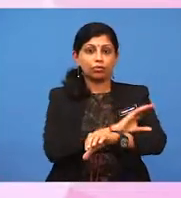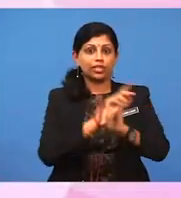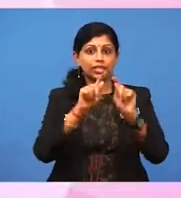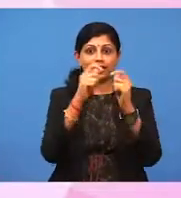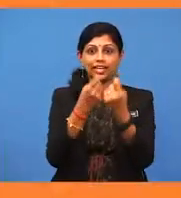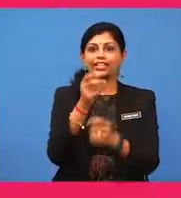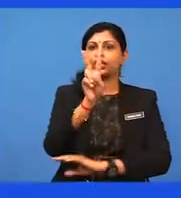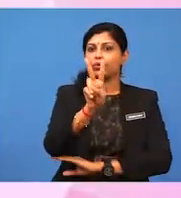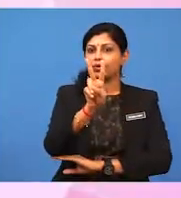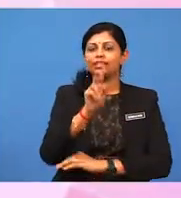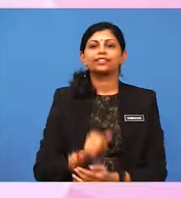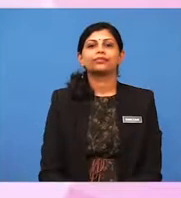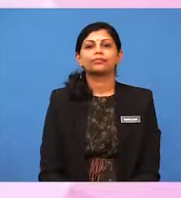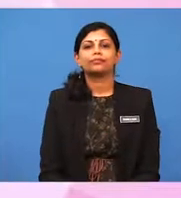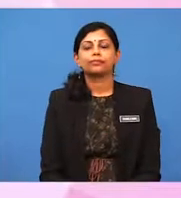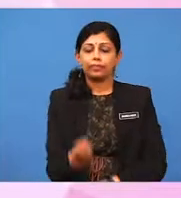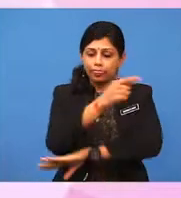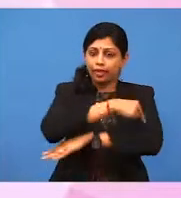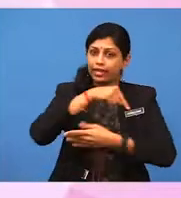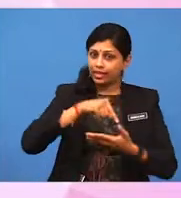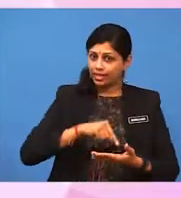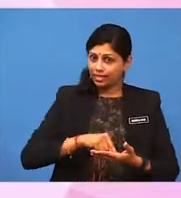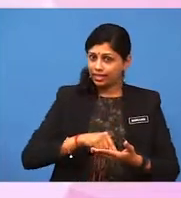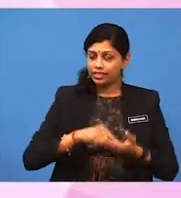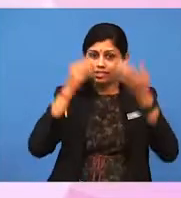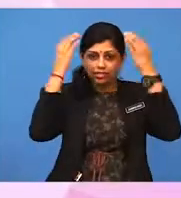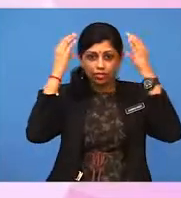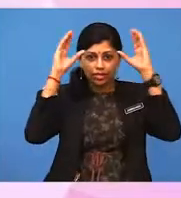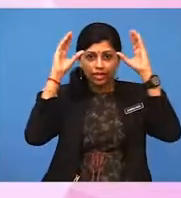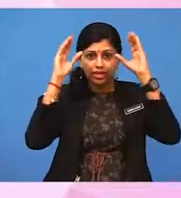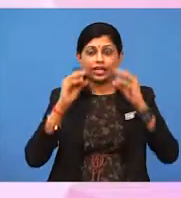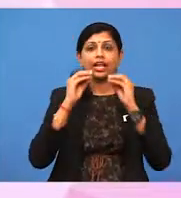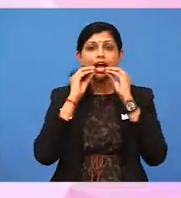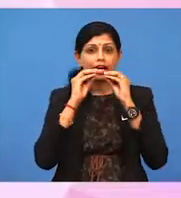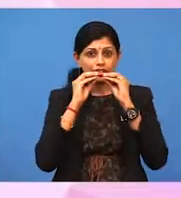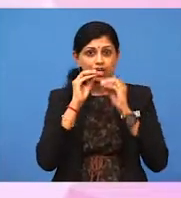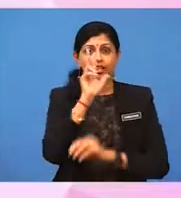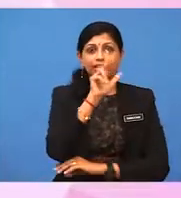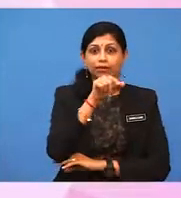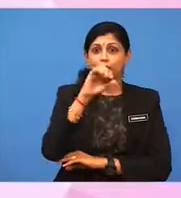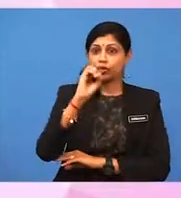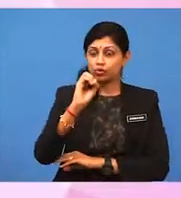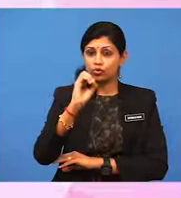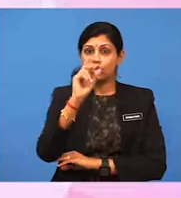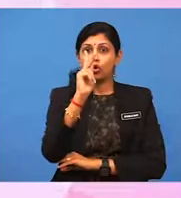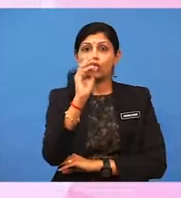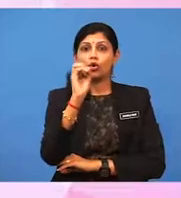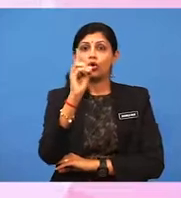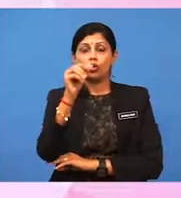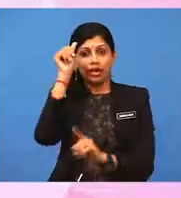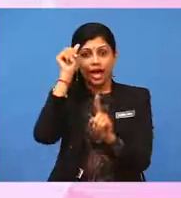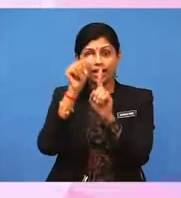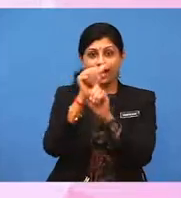2. Pada episod ini, cikgu akan memperkenalkan bidang 3.0 iaitu kod